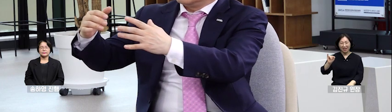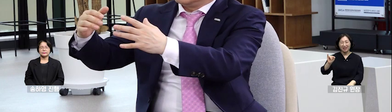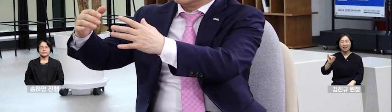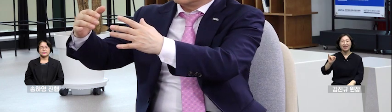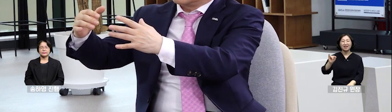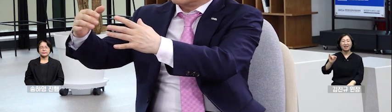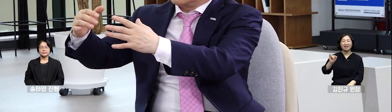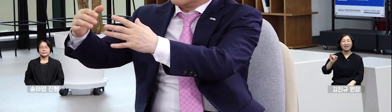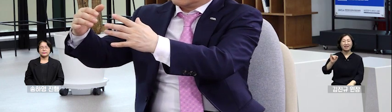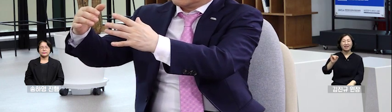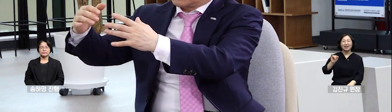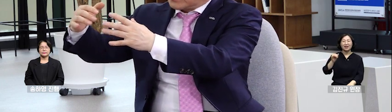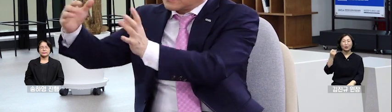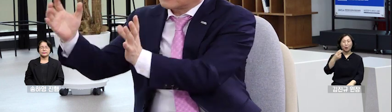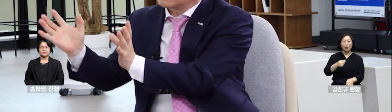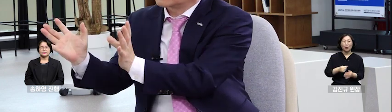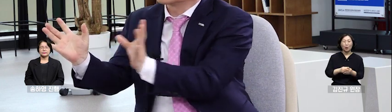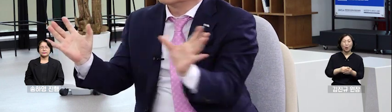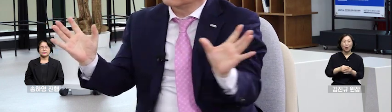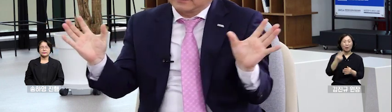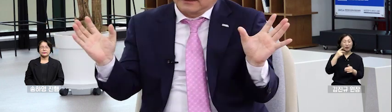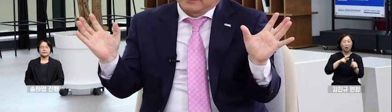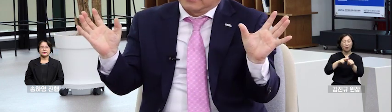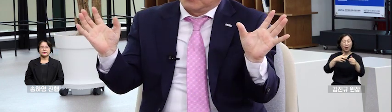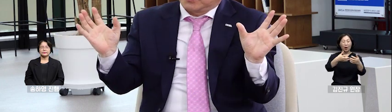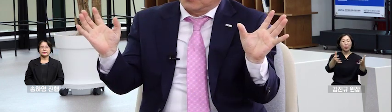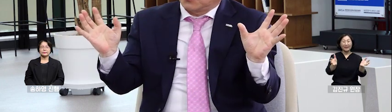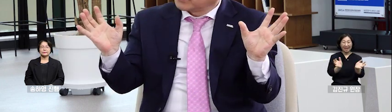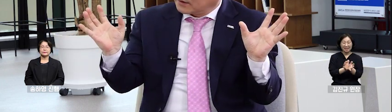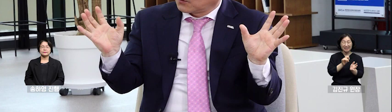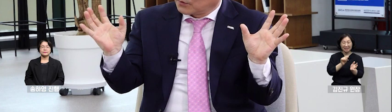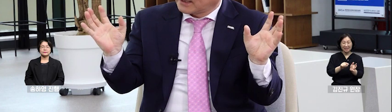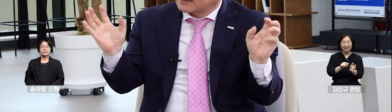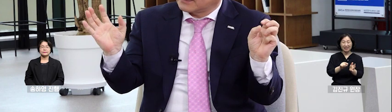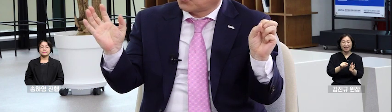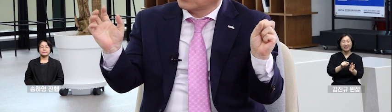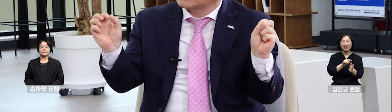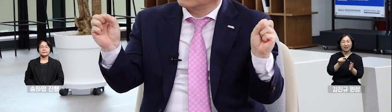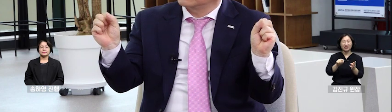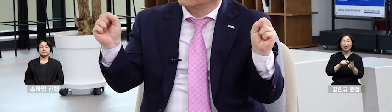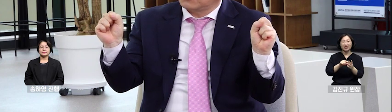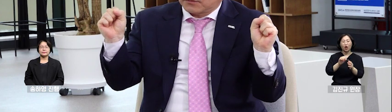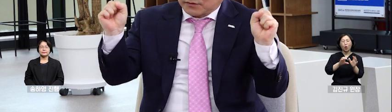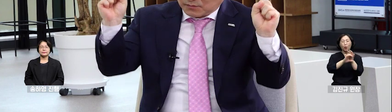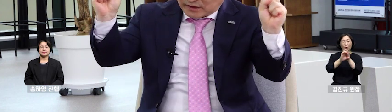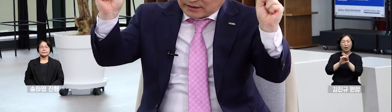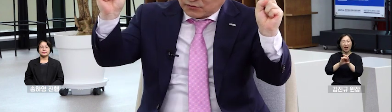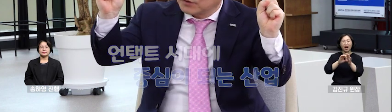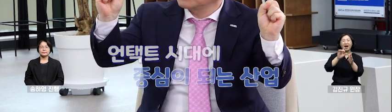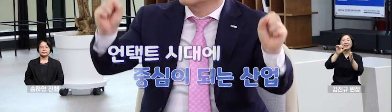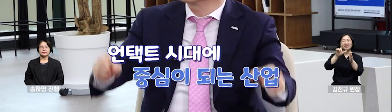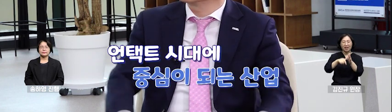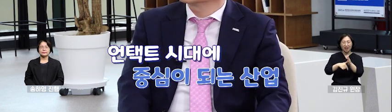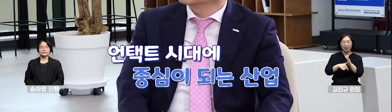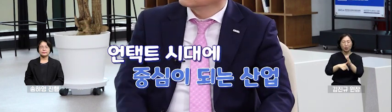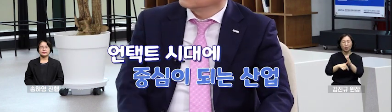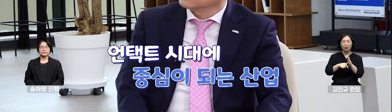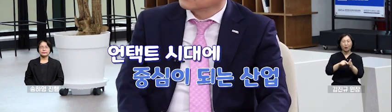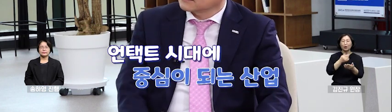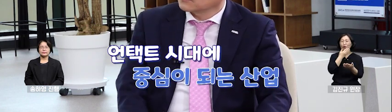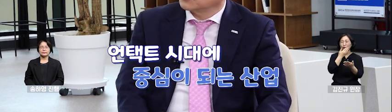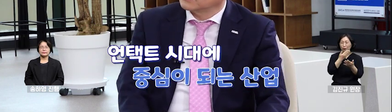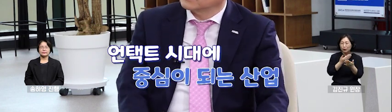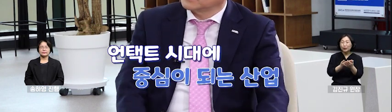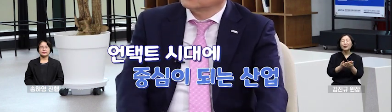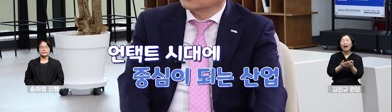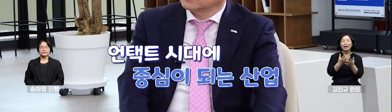다음에 이 소위 말하는 콘텐츠 쪽은 뭐 온 택시 대 콜라 시대에도 정말 이렇게 중심이 되는 그런